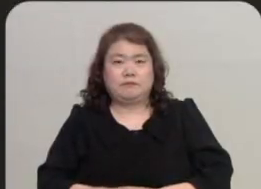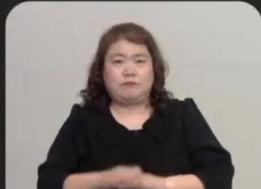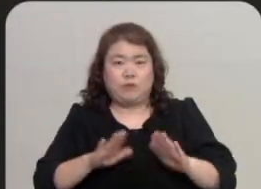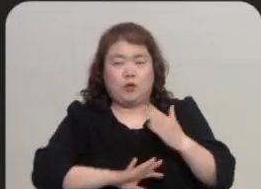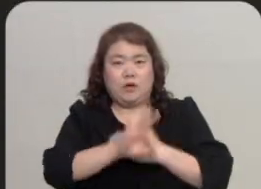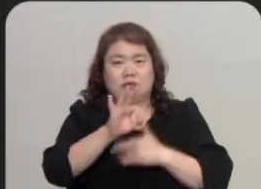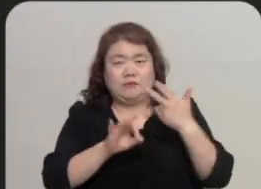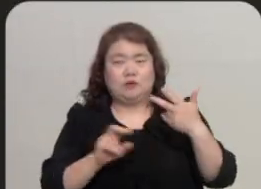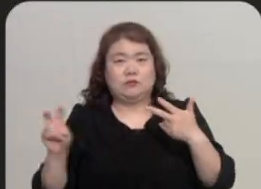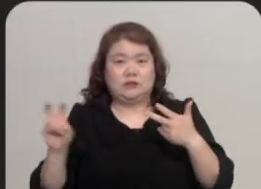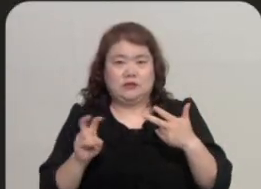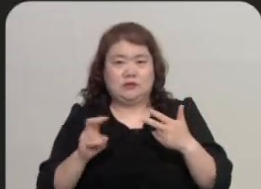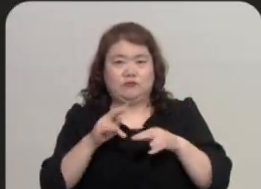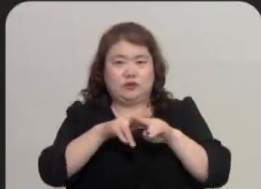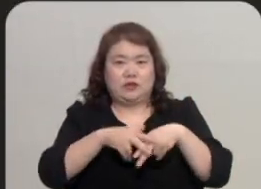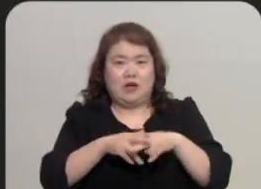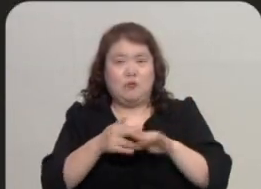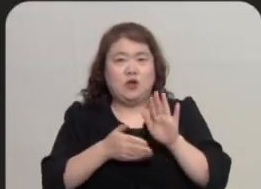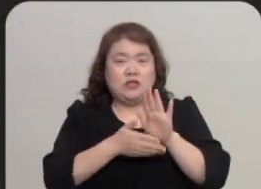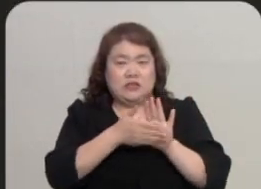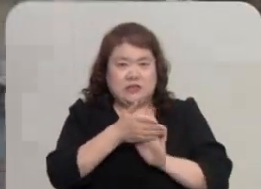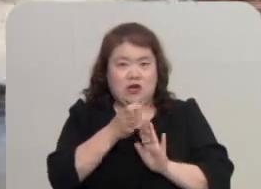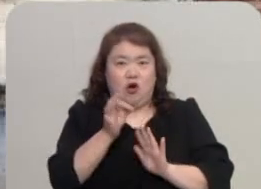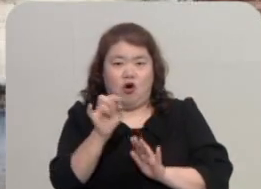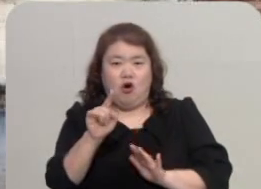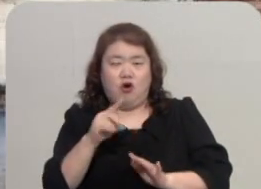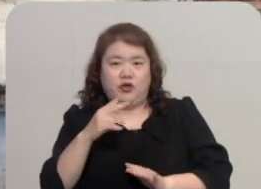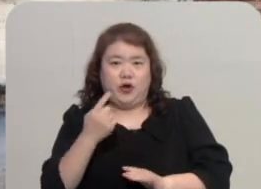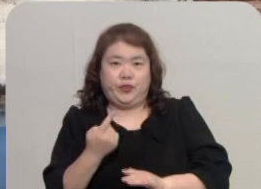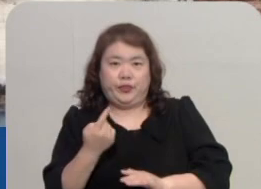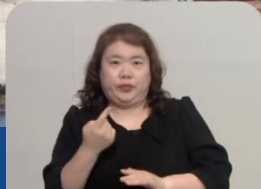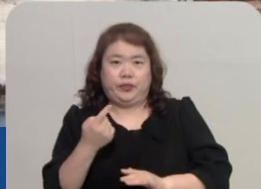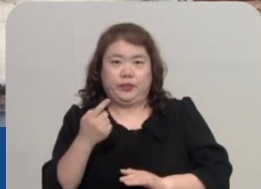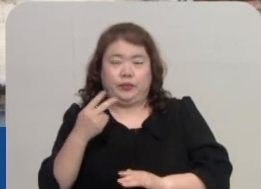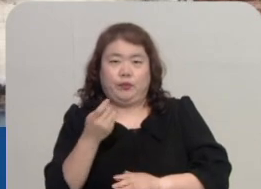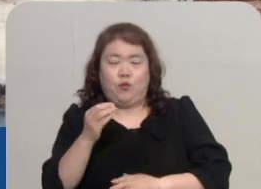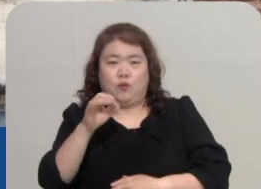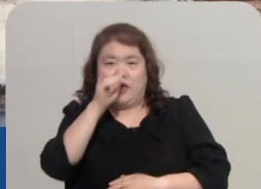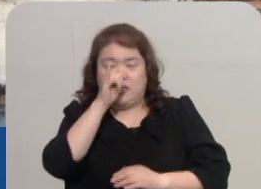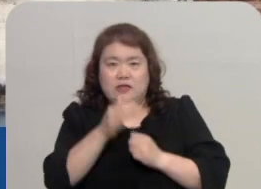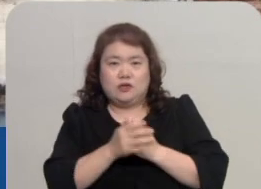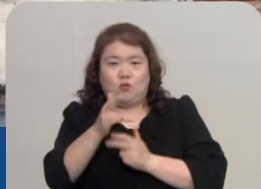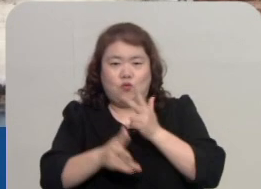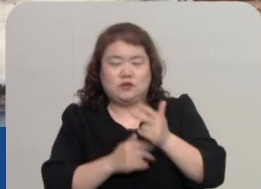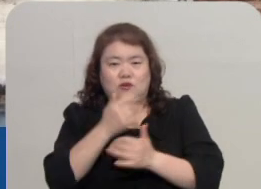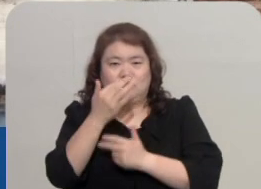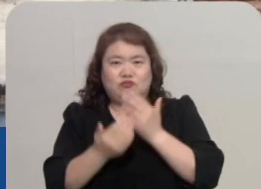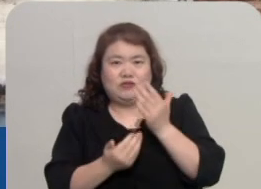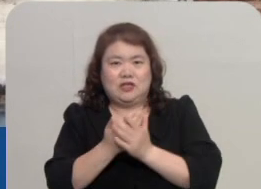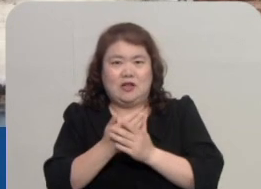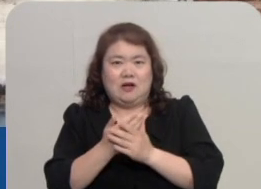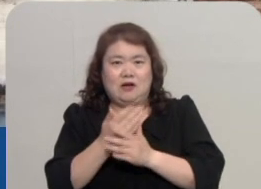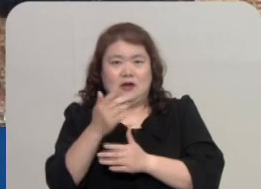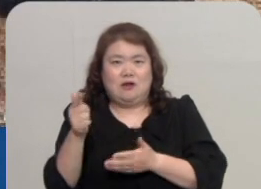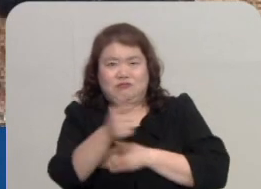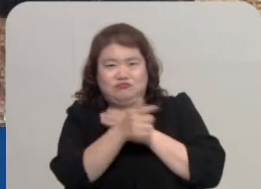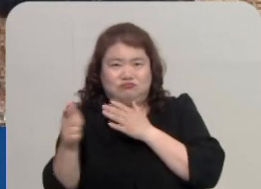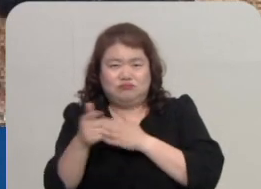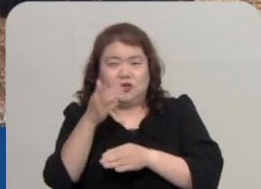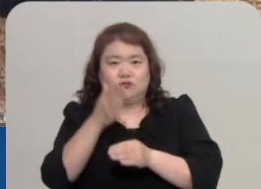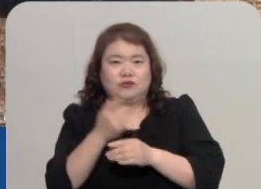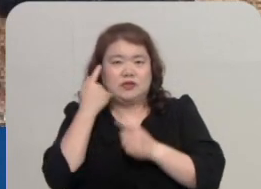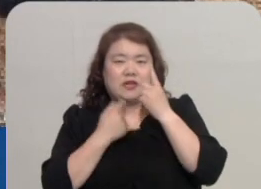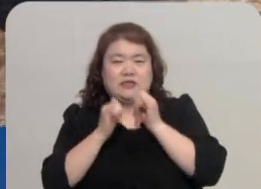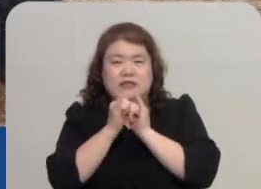오늘 아침 7시 20분쯤 남원시 어현동에 있는 나무연료 제조공장에서 불이 나 소방당국이 진화 중입니다. 다친 사람